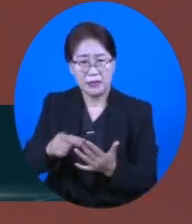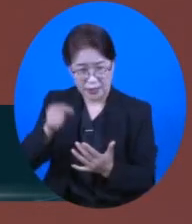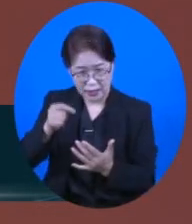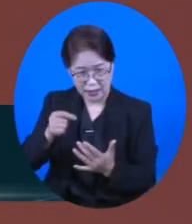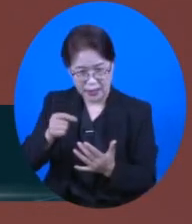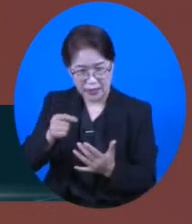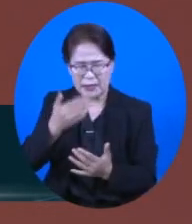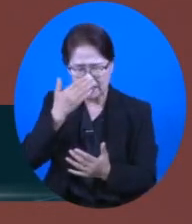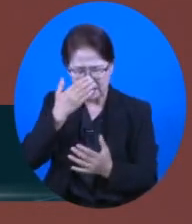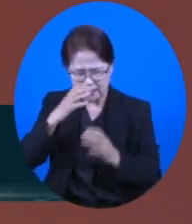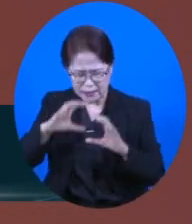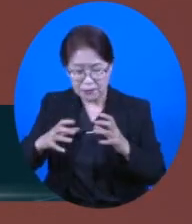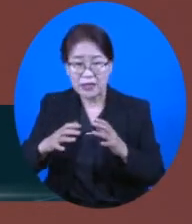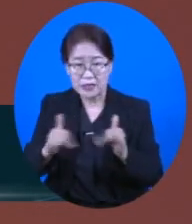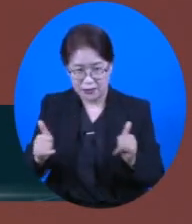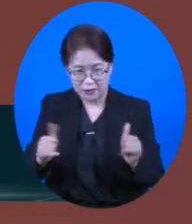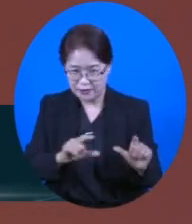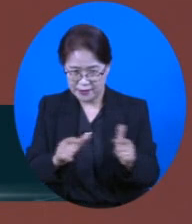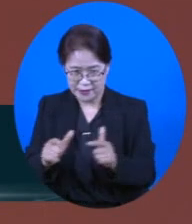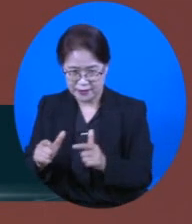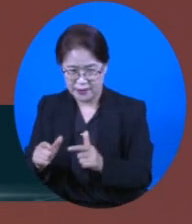선민 이스라엘을 말하는 거예요.